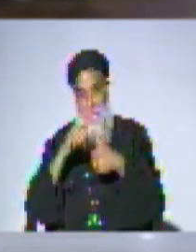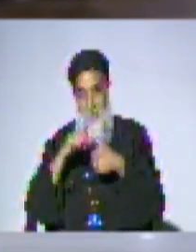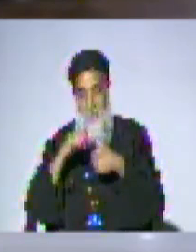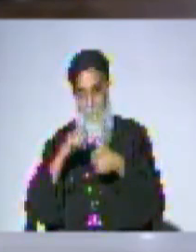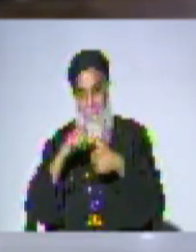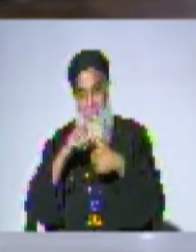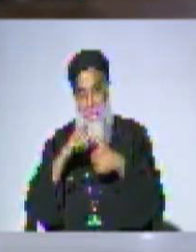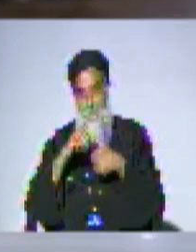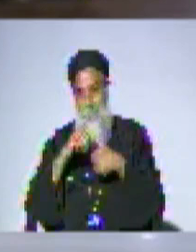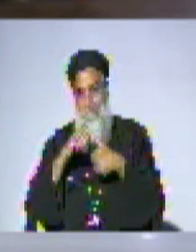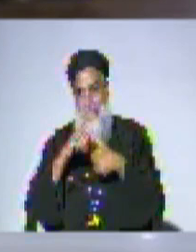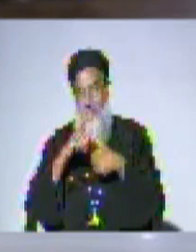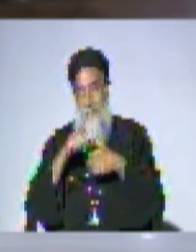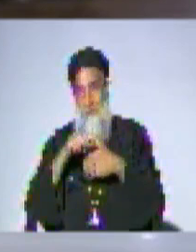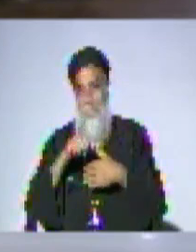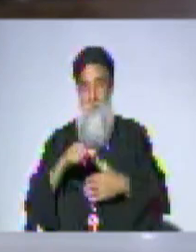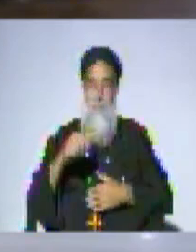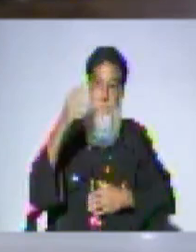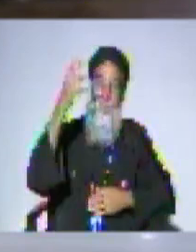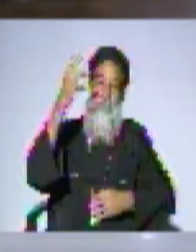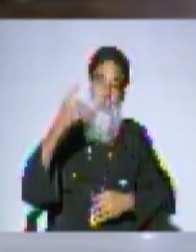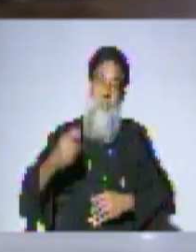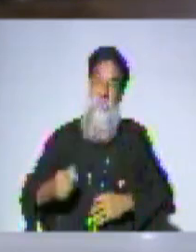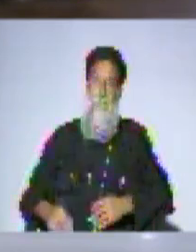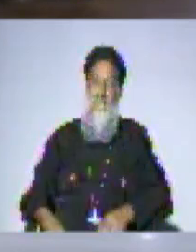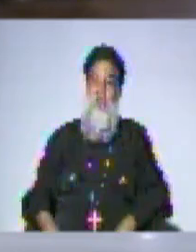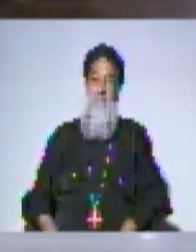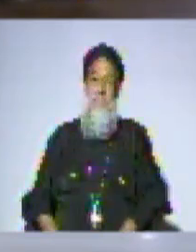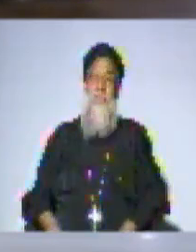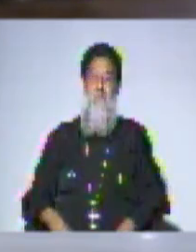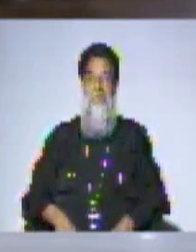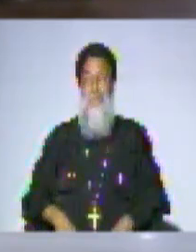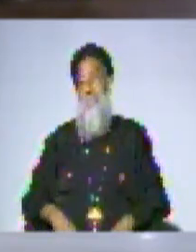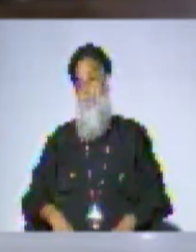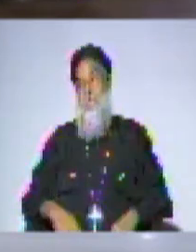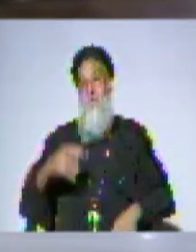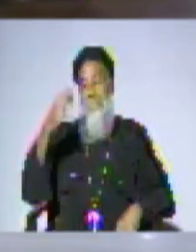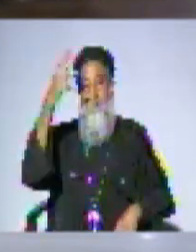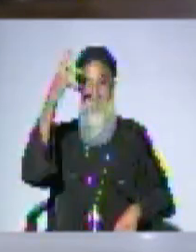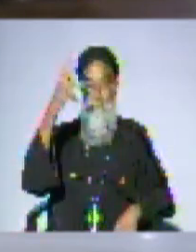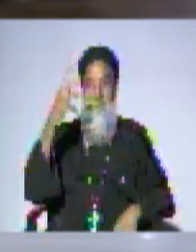قرايات مش اللي هي بتاعت اليوم، لا يقروا القرايات بتاعت